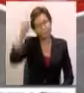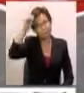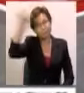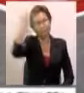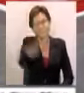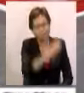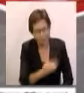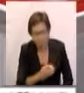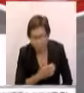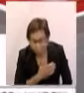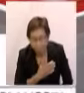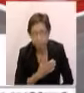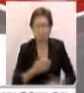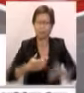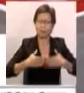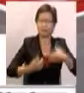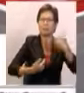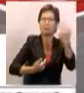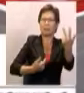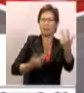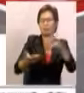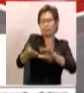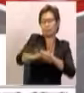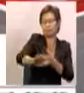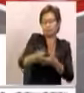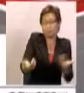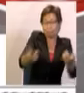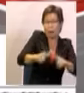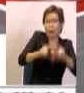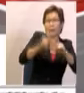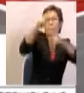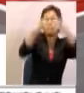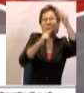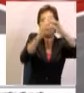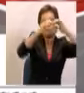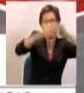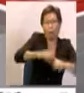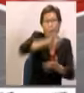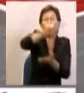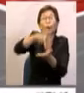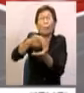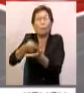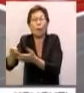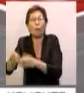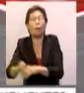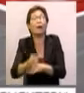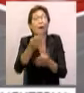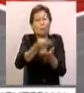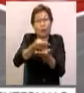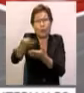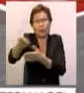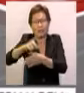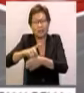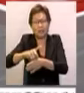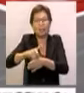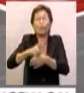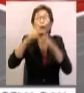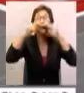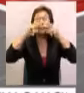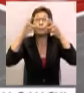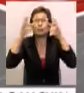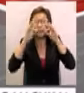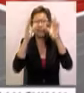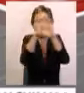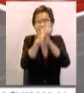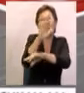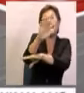Assalamualaikum, salam sejahtera. Tiga lelaki maut dalam insiden runtuhan bangunan pusat beli belah City One Mega Mall di Jalan Song Kuching, Sarawak